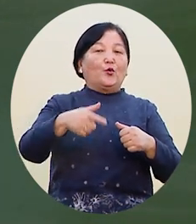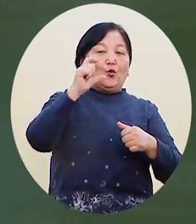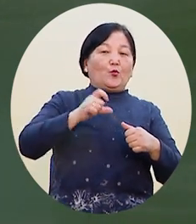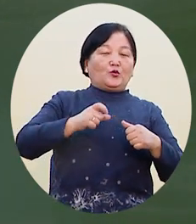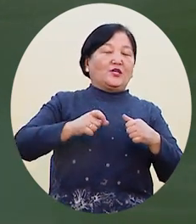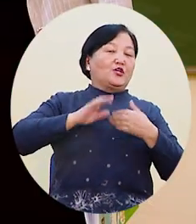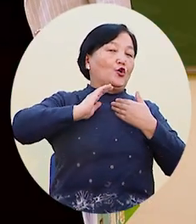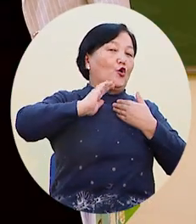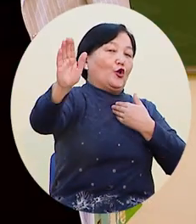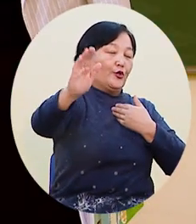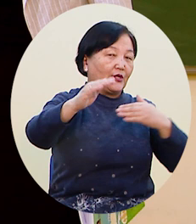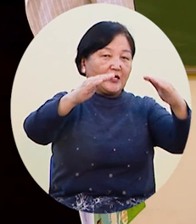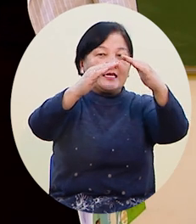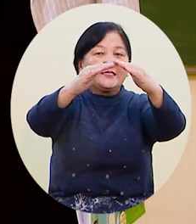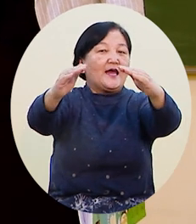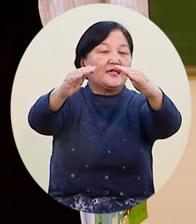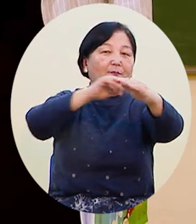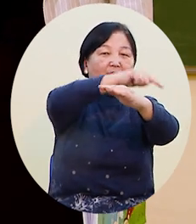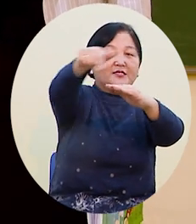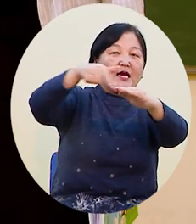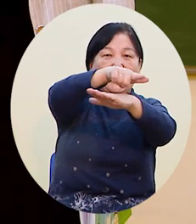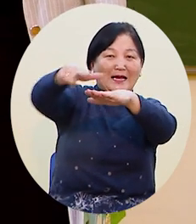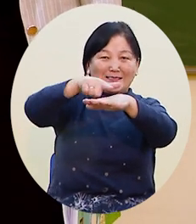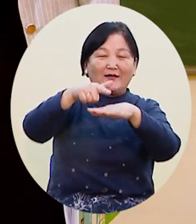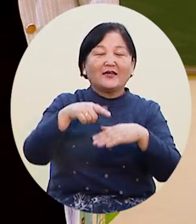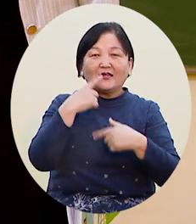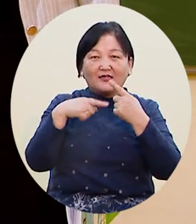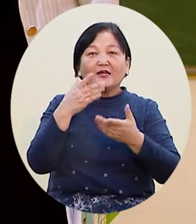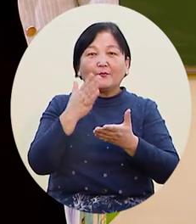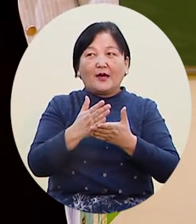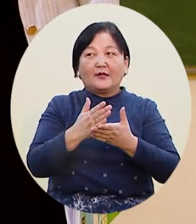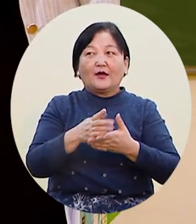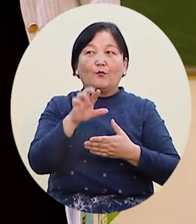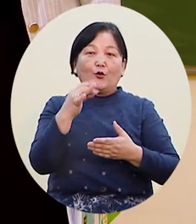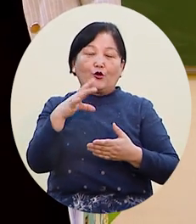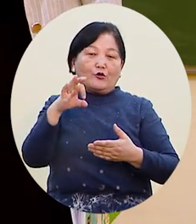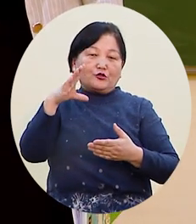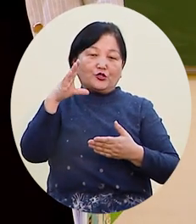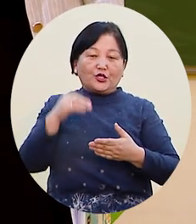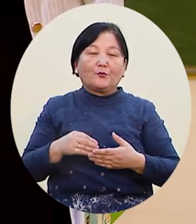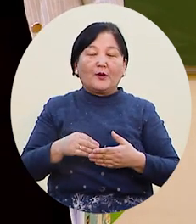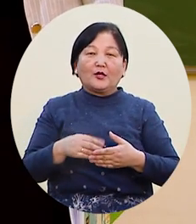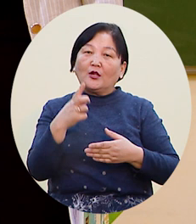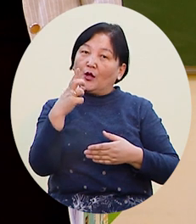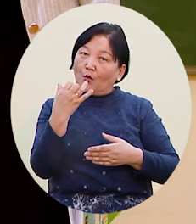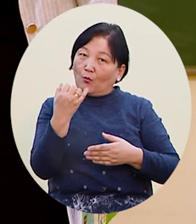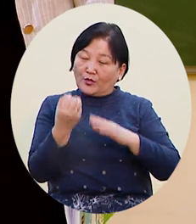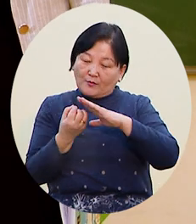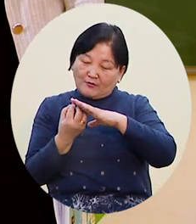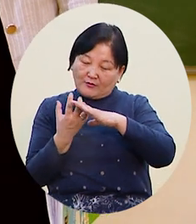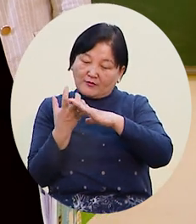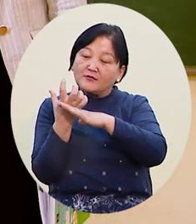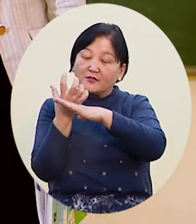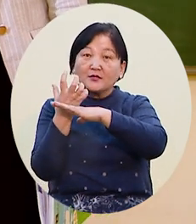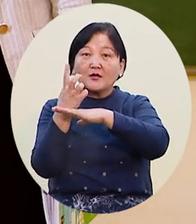орой зэлүүд газар гэж ойлгож болно. За, боролч гэдэг үгийг бол зарим нутаг оронд нутагт боролцгон боролцоо